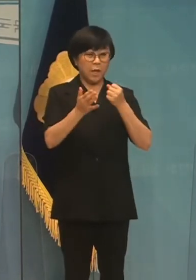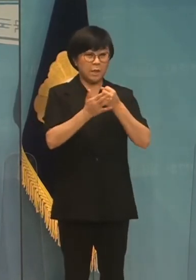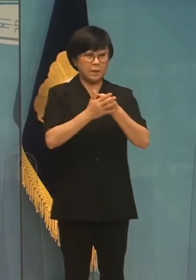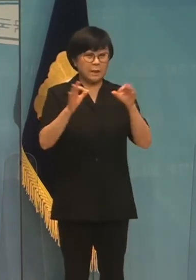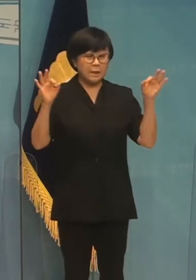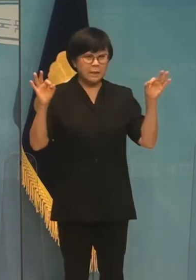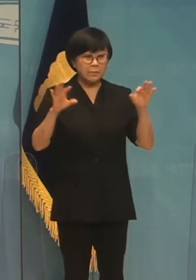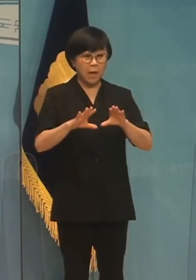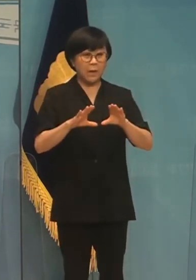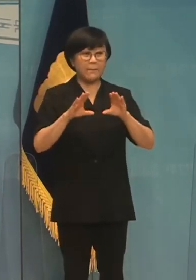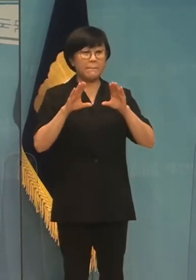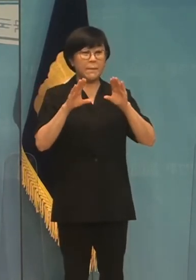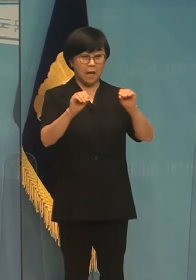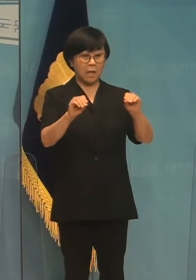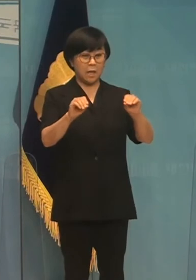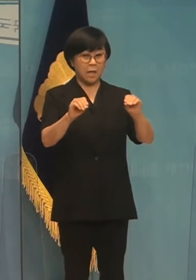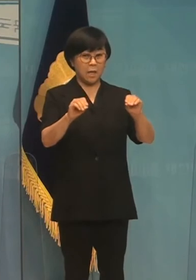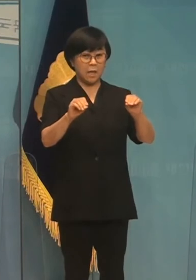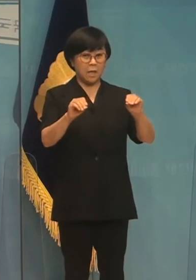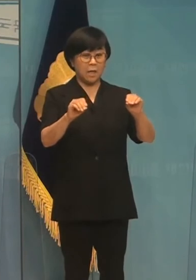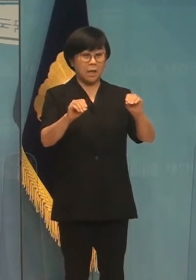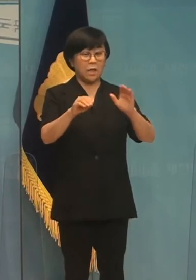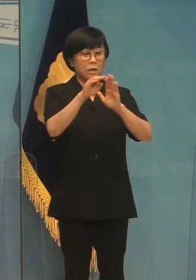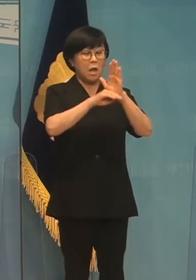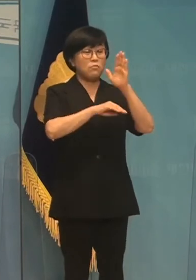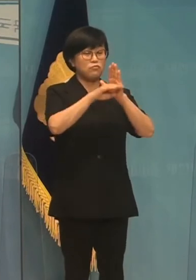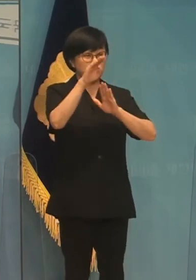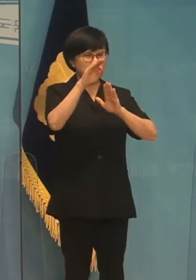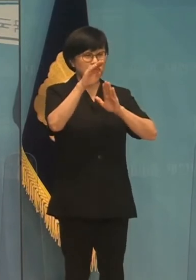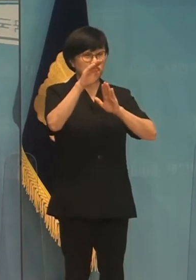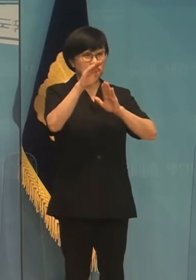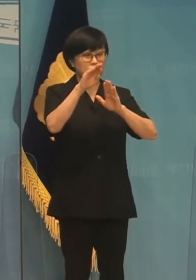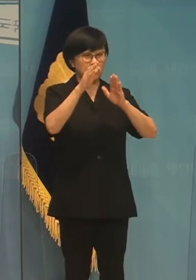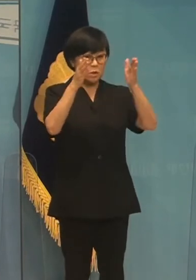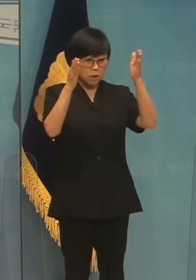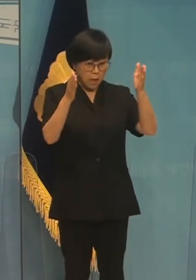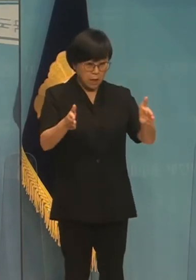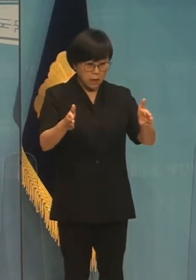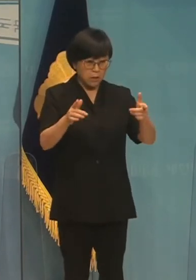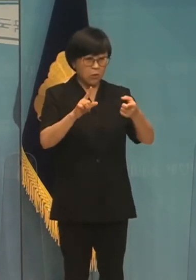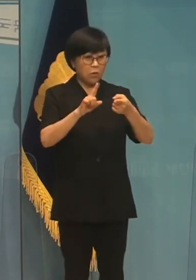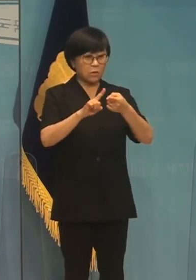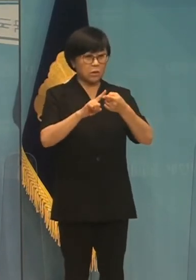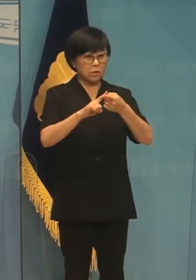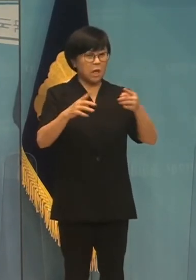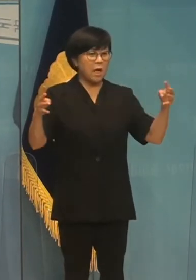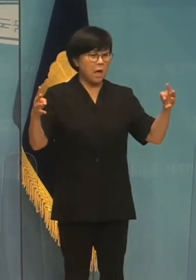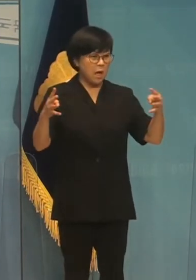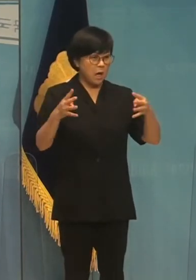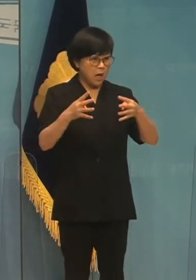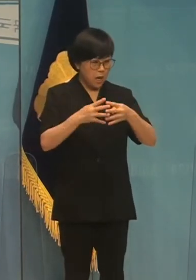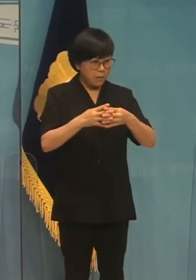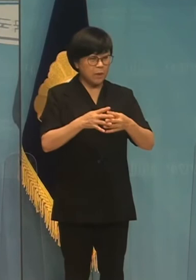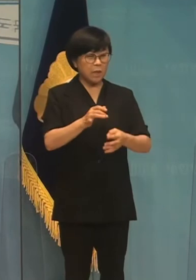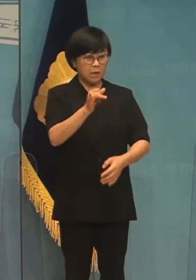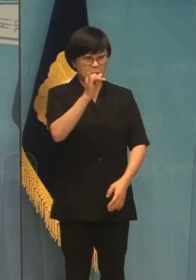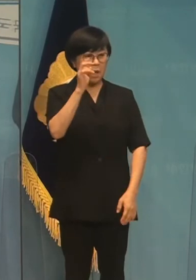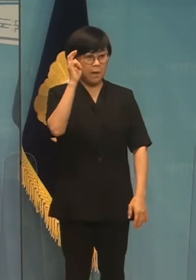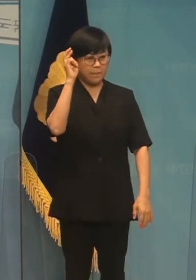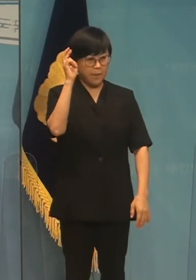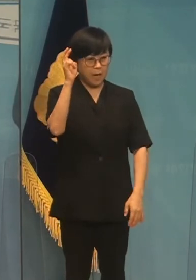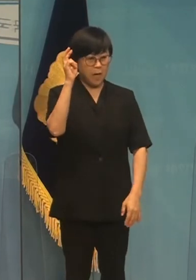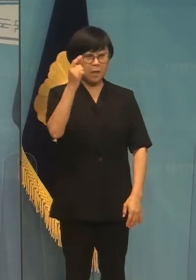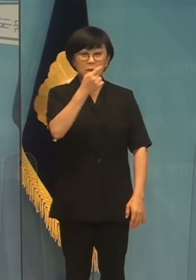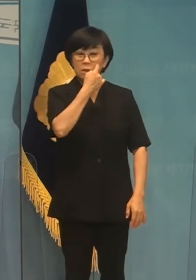금방 차단했는데 이것은 남북한 사이에 어떤 이면 합의가 있은 것으로